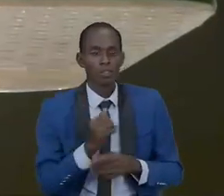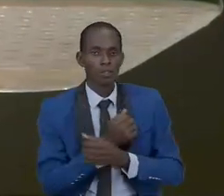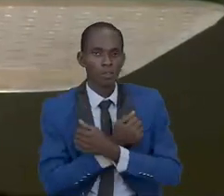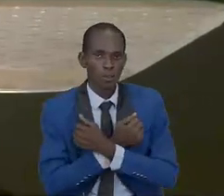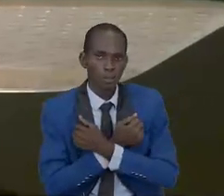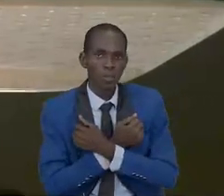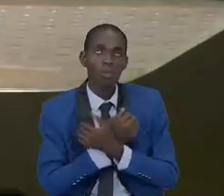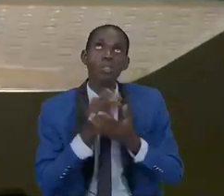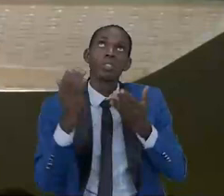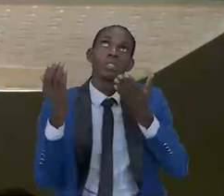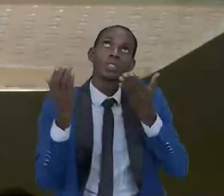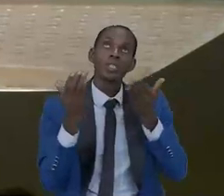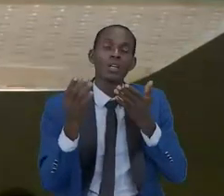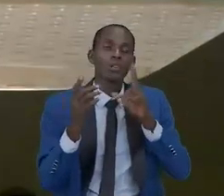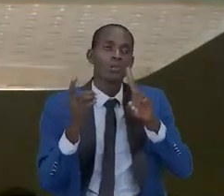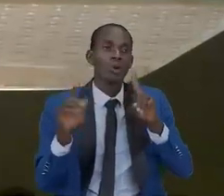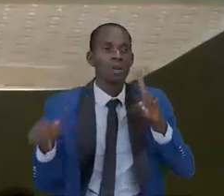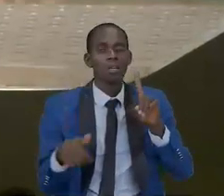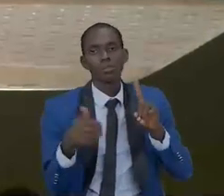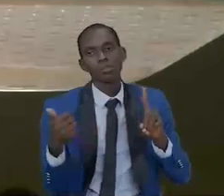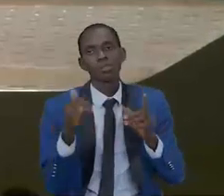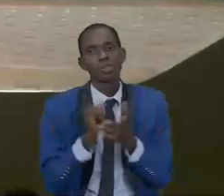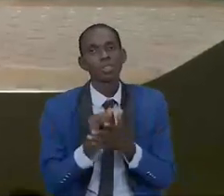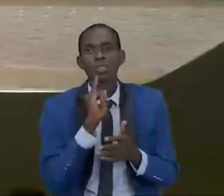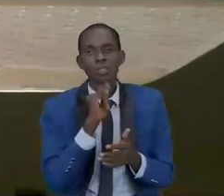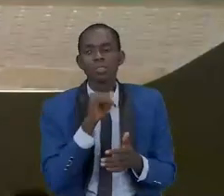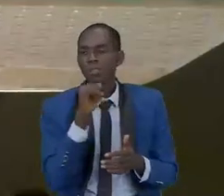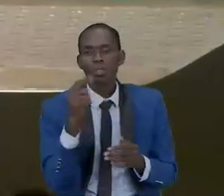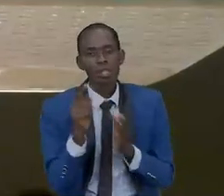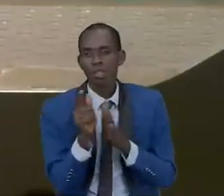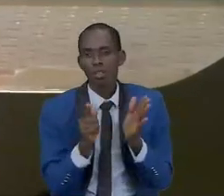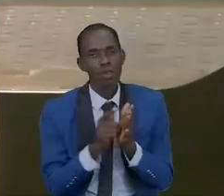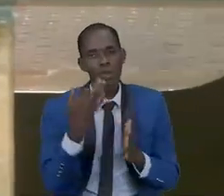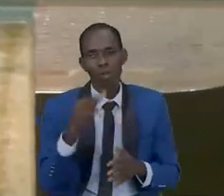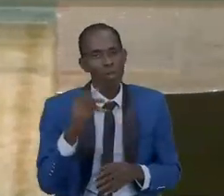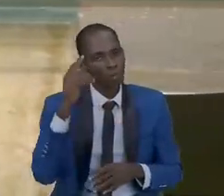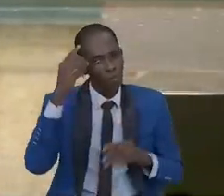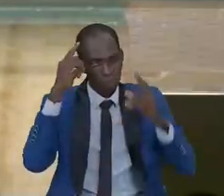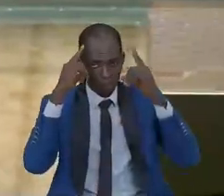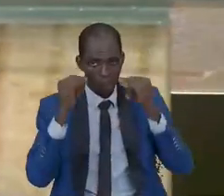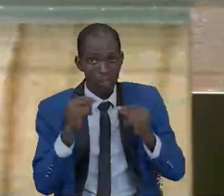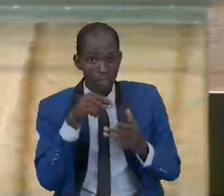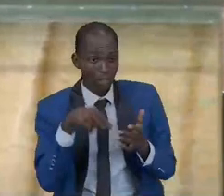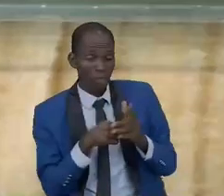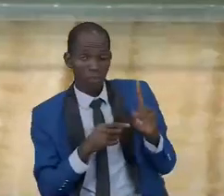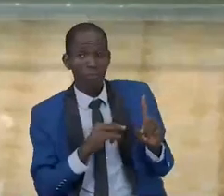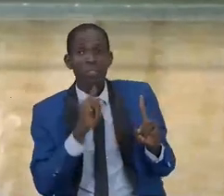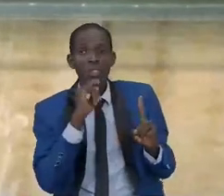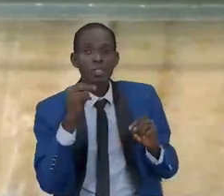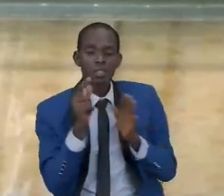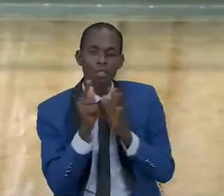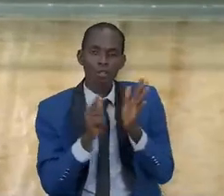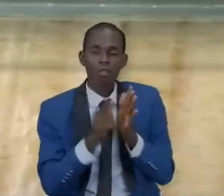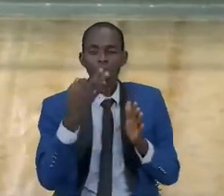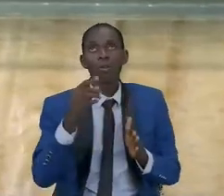par la charité serviteur les uns des autres ici ce n'est pas la loi de Moïse et si il s'agit de l'amour du